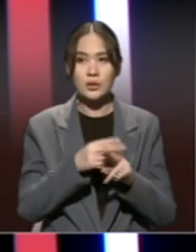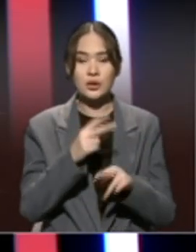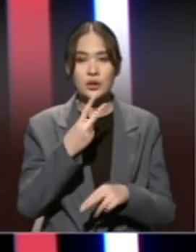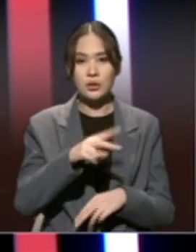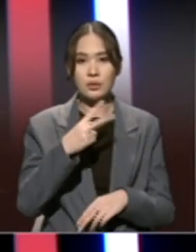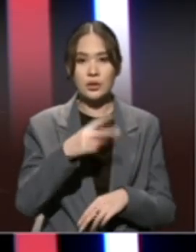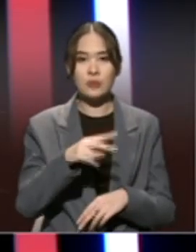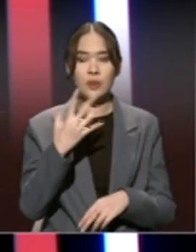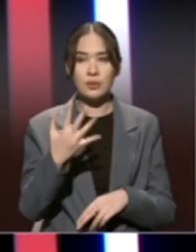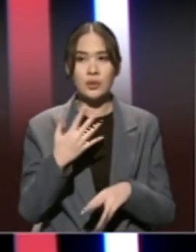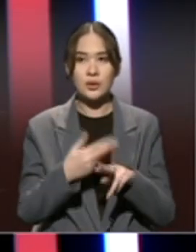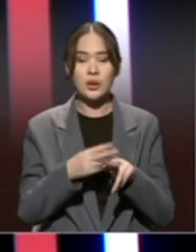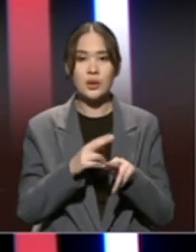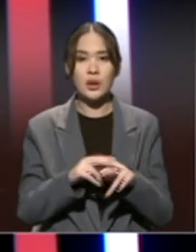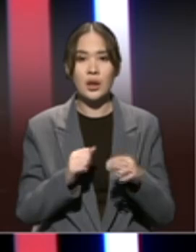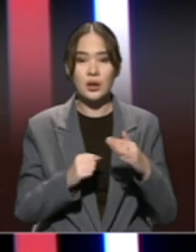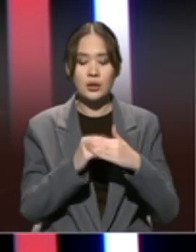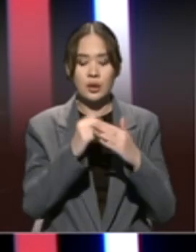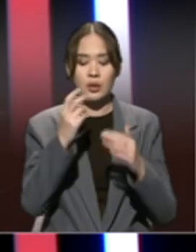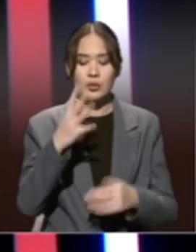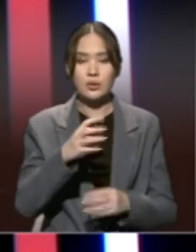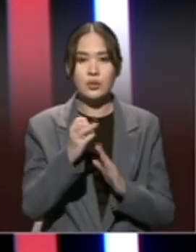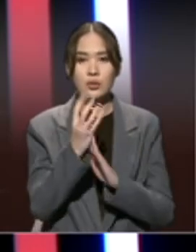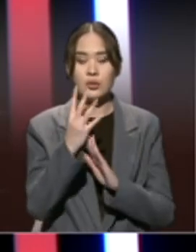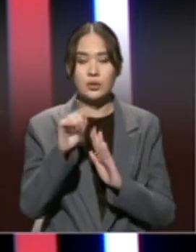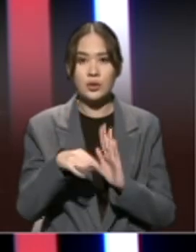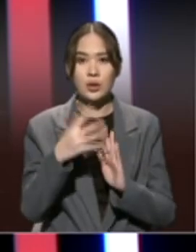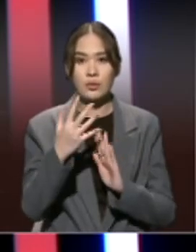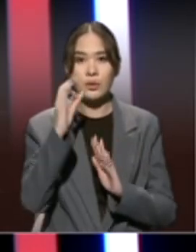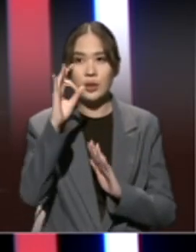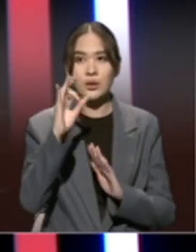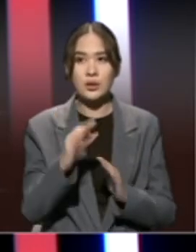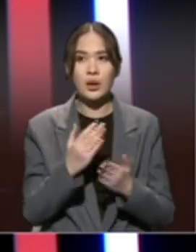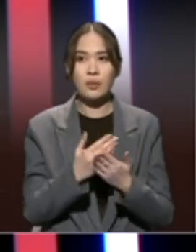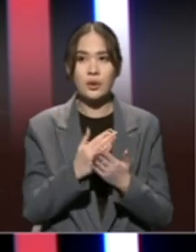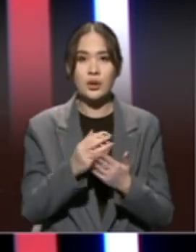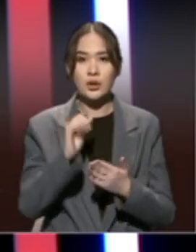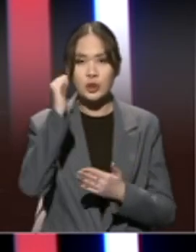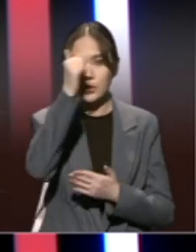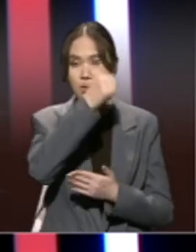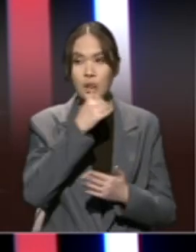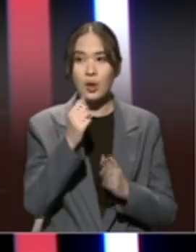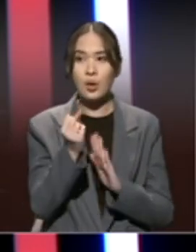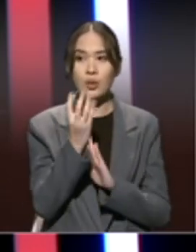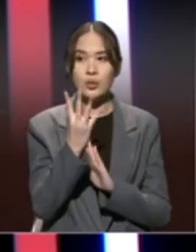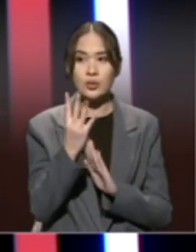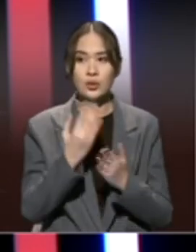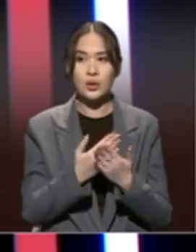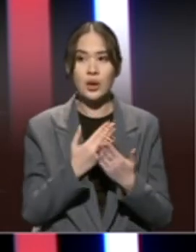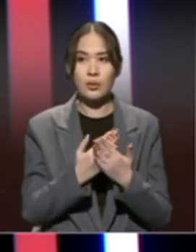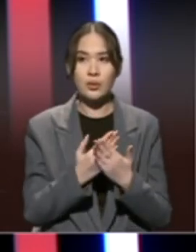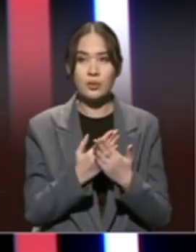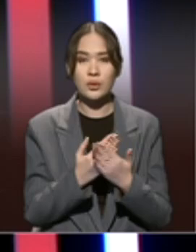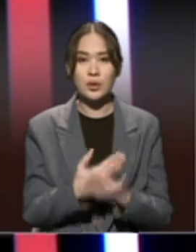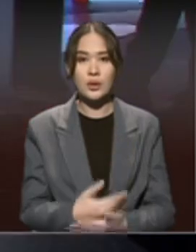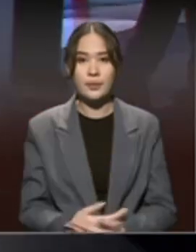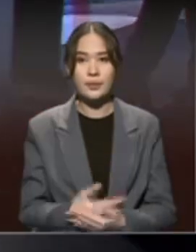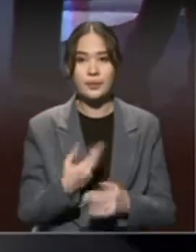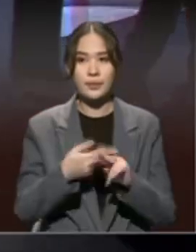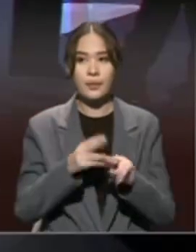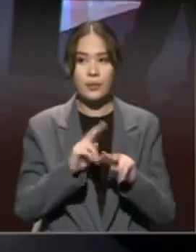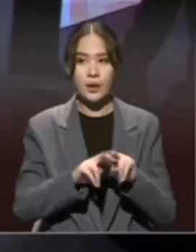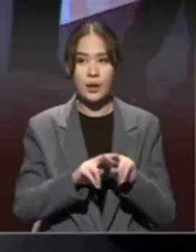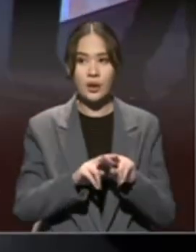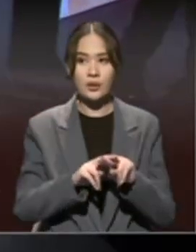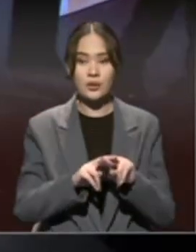алайық. Қазір мына екінші деңгейлі банктер 14,5% бен мысалға жылдық үстеме. Солай ғой, иә? Иә, 14,5% бен. 25-ке дейін барады.